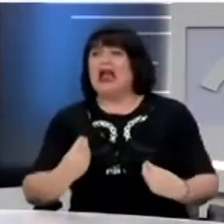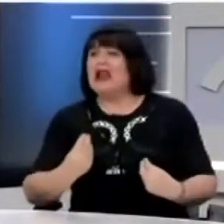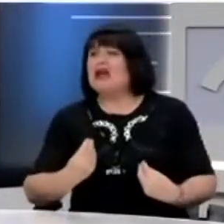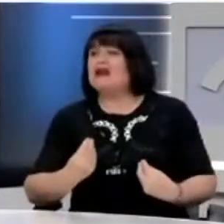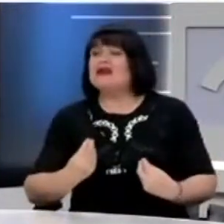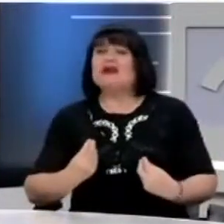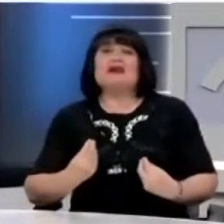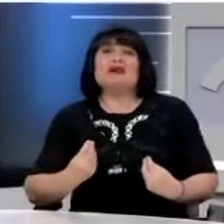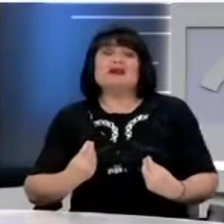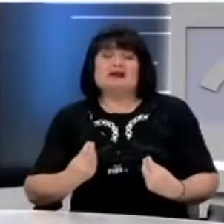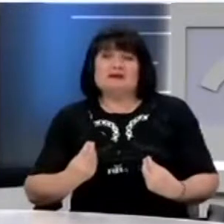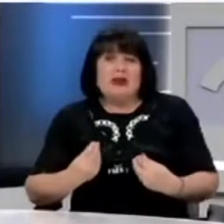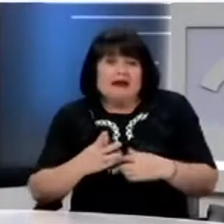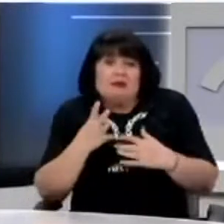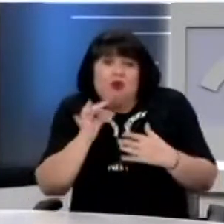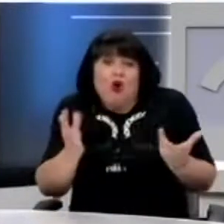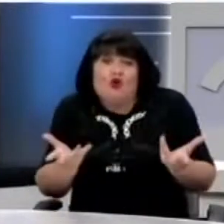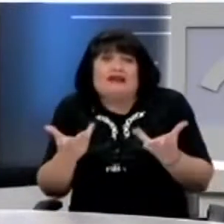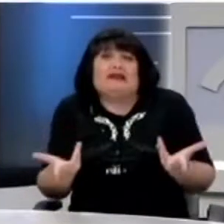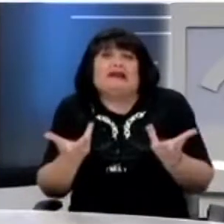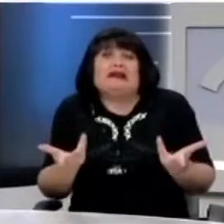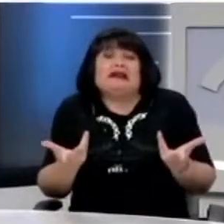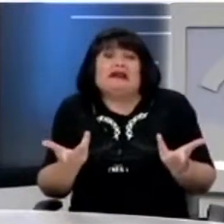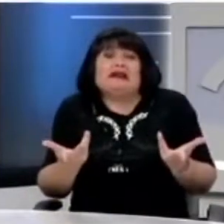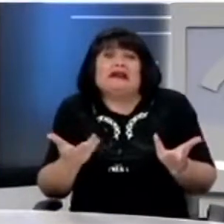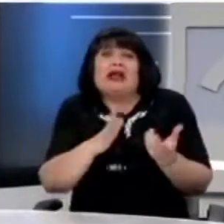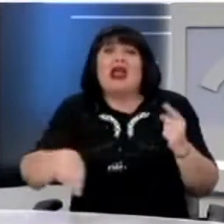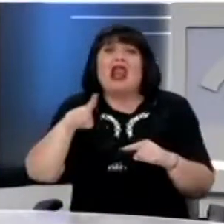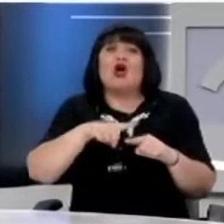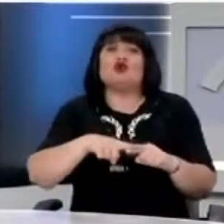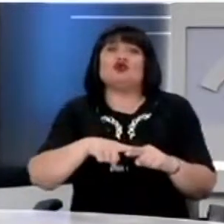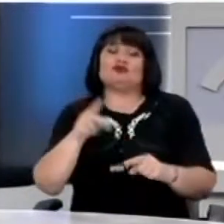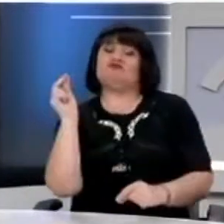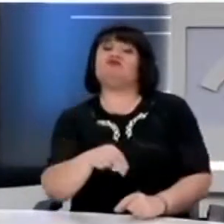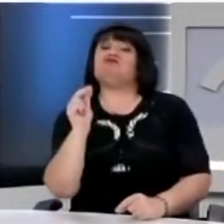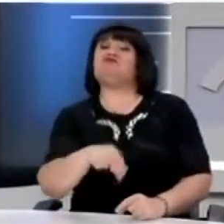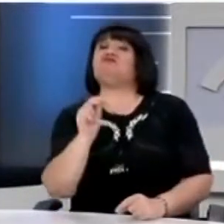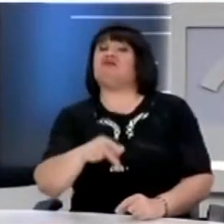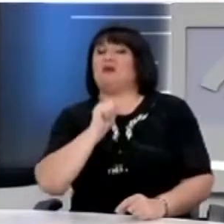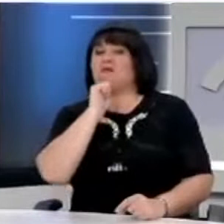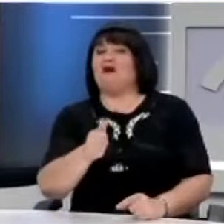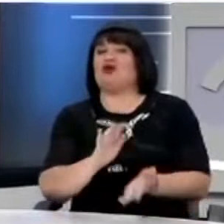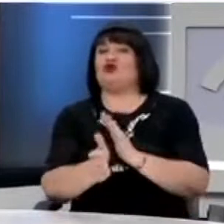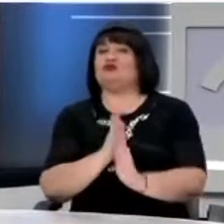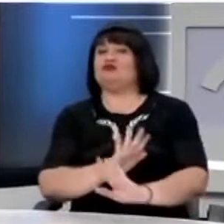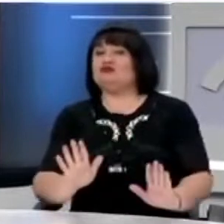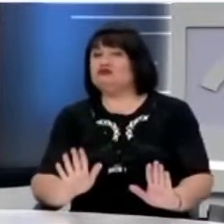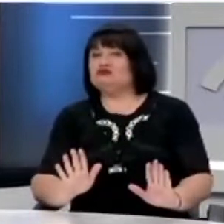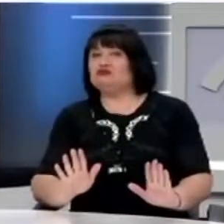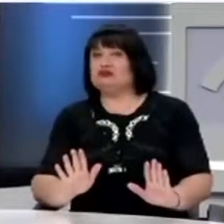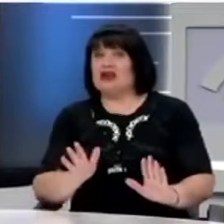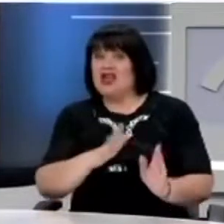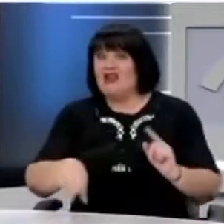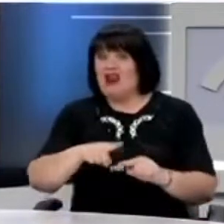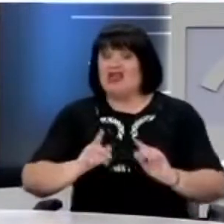κάποιον δυσεξήγητο λόγο ο ελληνικός λαός σας μαύρησε. Τα πράγματα δεν πήγαιναν καλά στη χώρα, κύριε